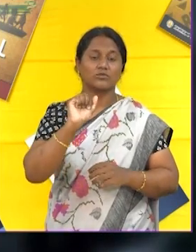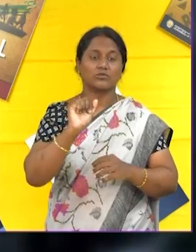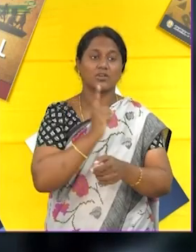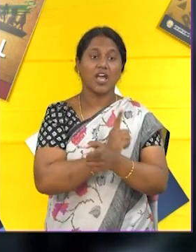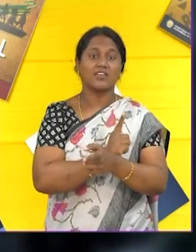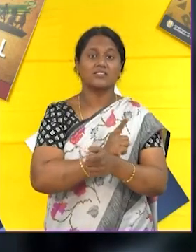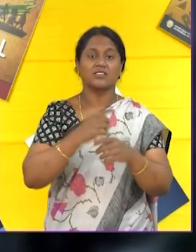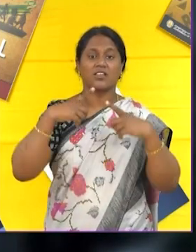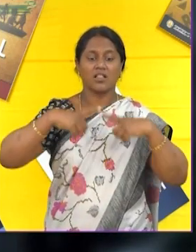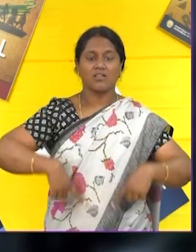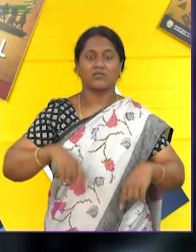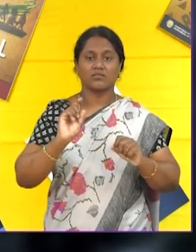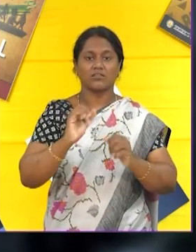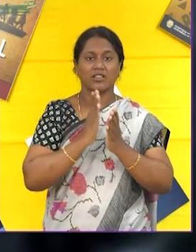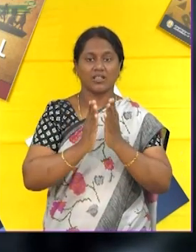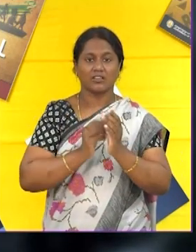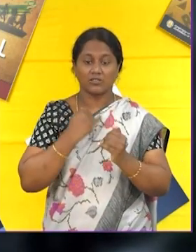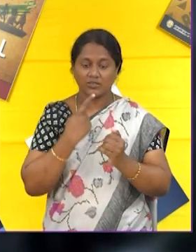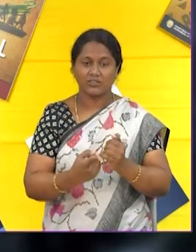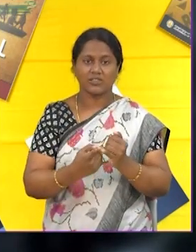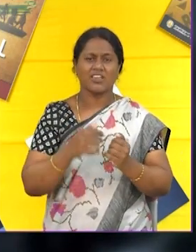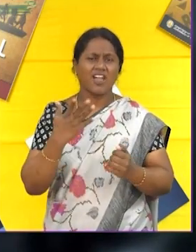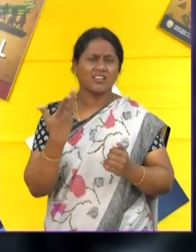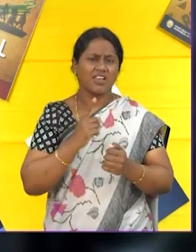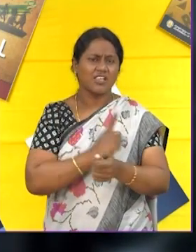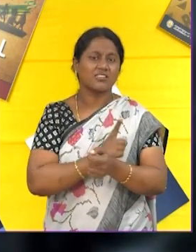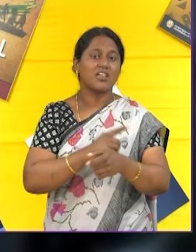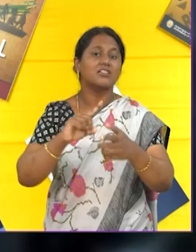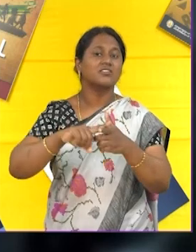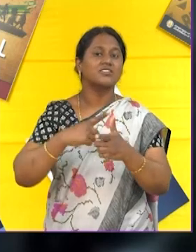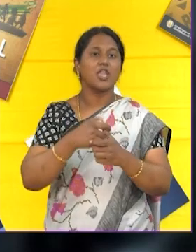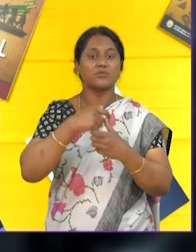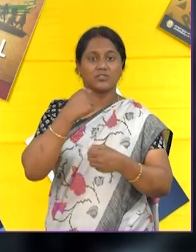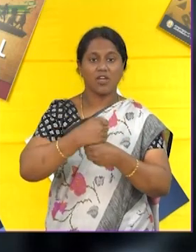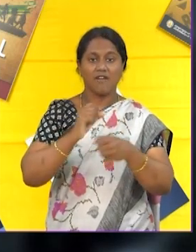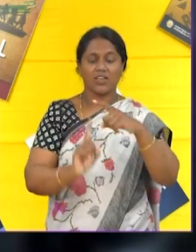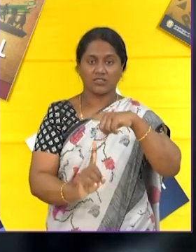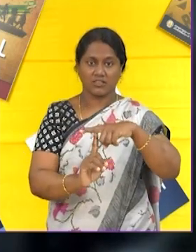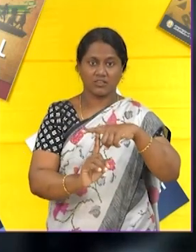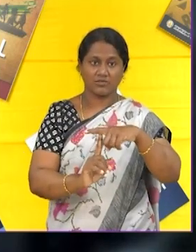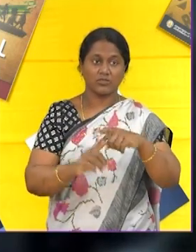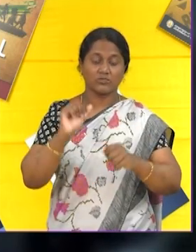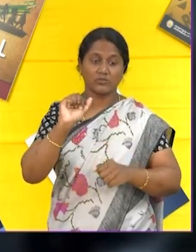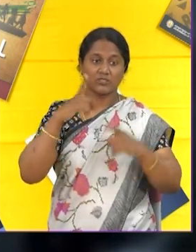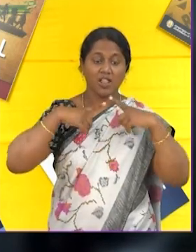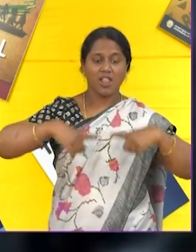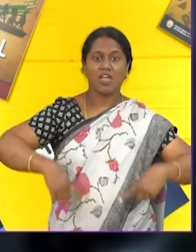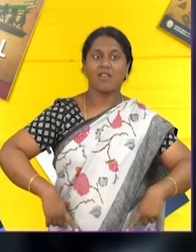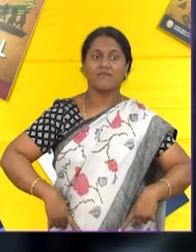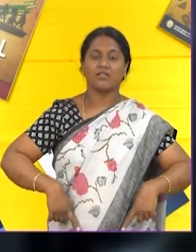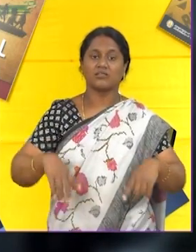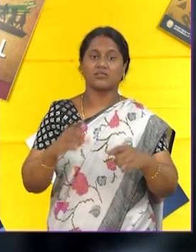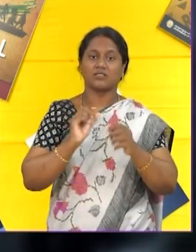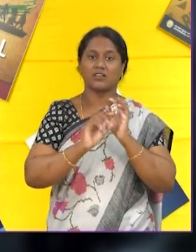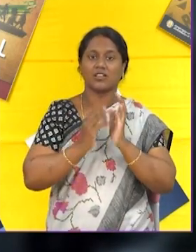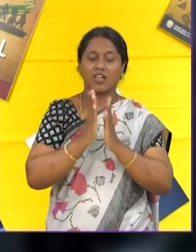தான் நமக்கு கதையாக அவர் எழுதியிருக்கிறார். யார்? ஹூ இஸ் த ஆத்தர் ஹியர்? எஸ், ஜேம்ஸ் குரோவர் தர்பர். குட். அவர் என்ன சொல்கிறாருன்னா,